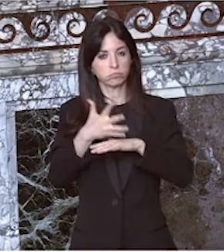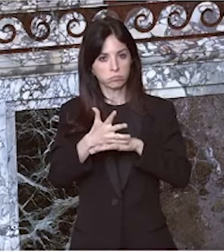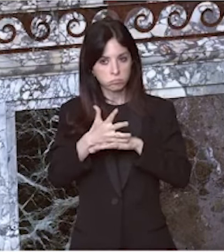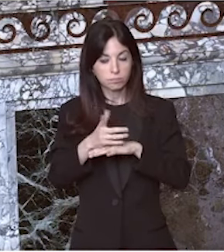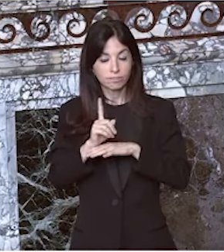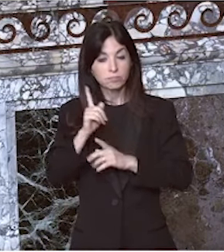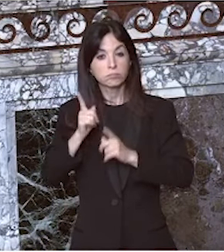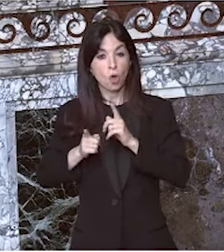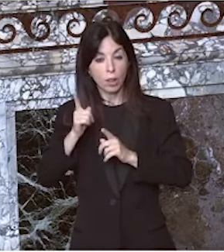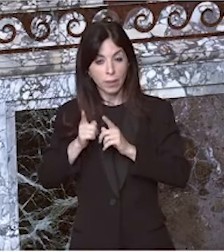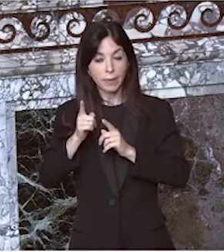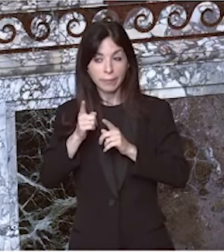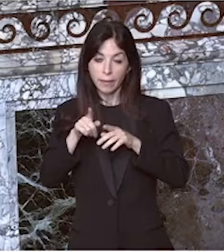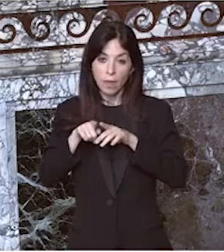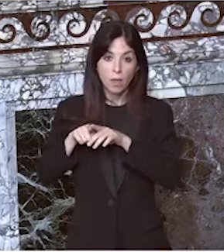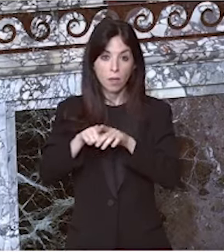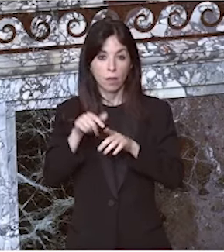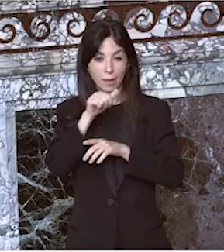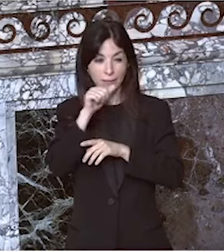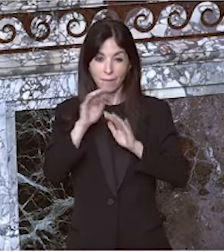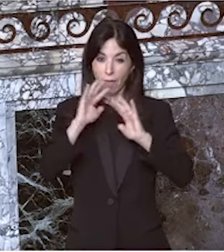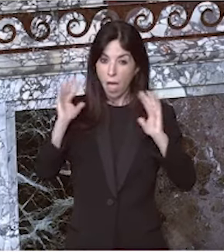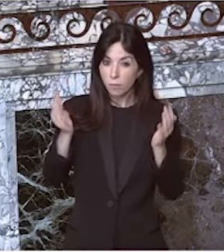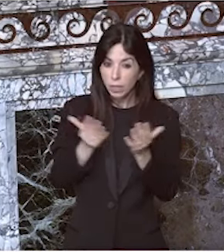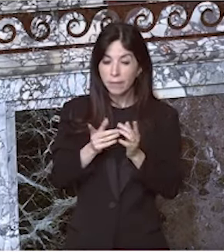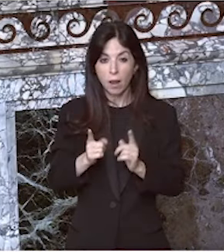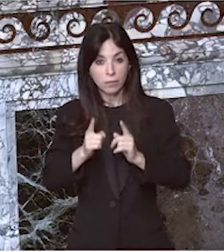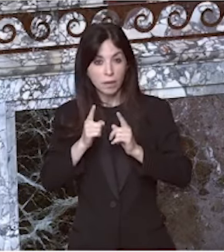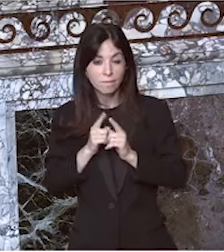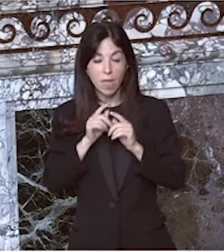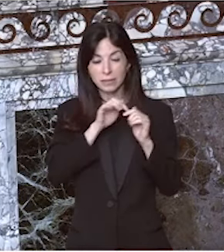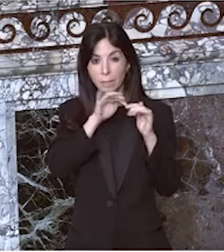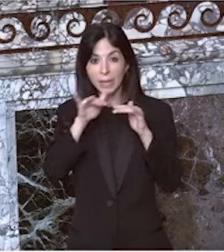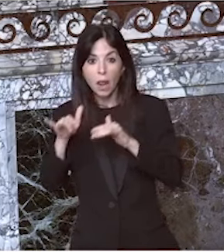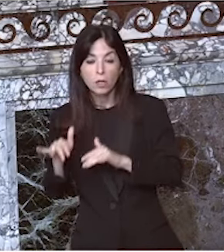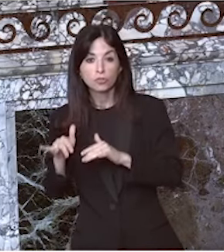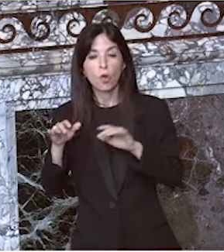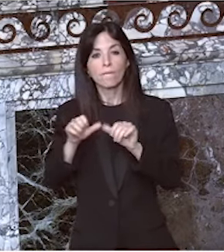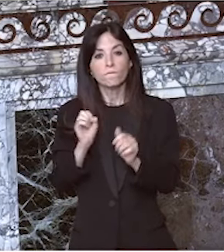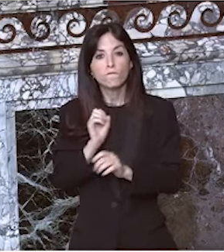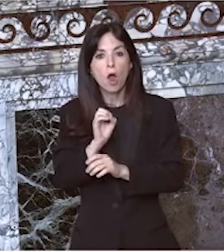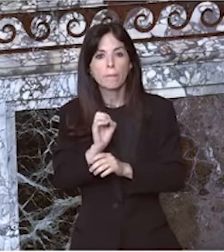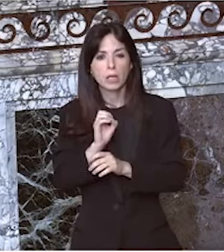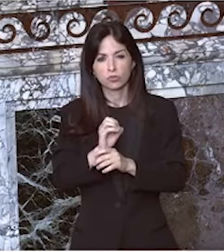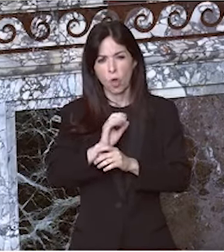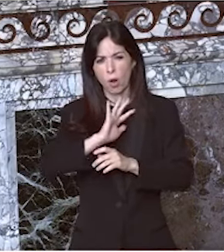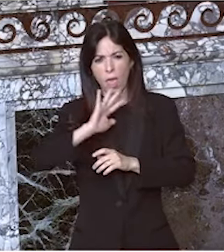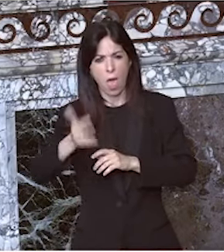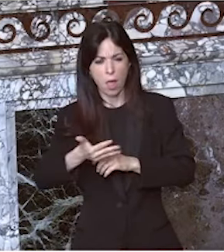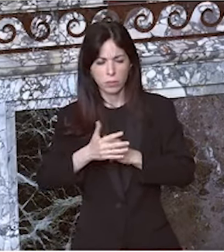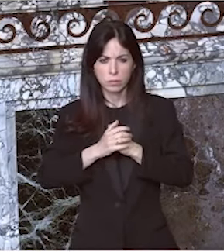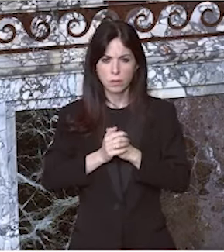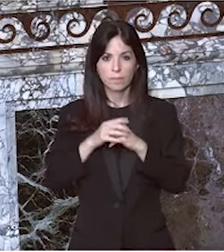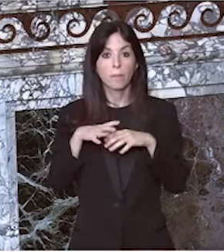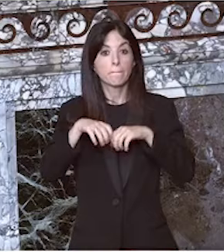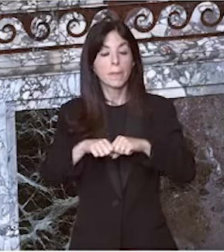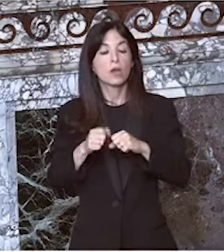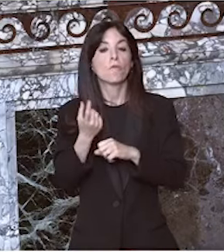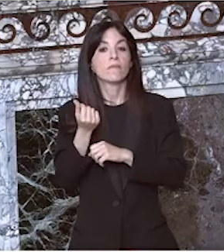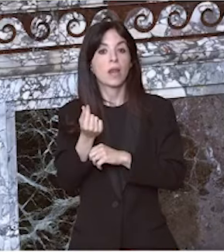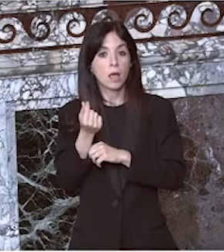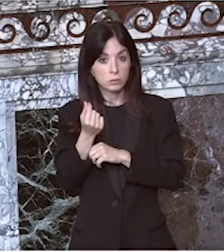sono necessarie nel campo ambientale, della difesa, dell'immigrazione, della formazione e in altri ancora. L'impegno